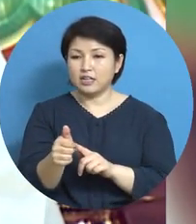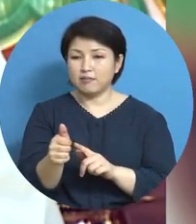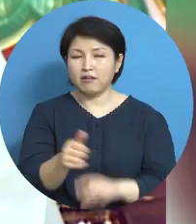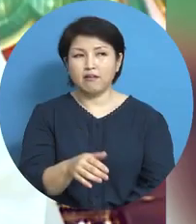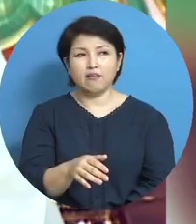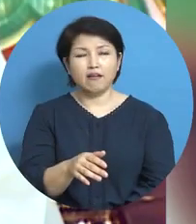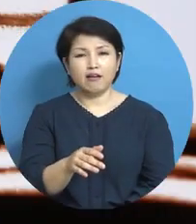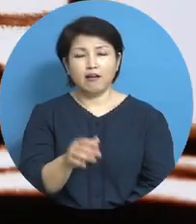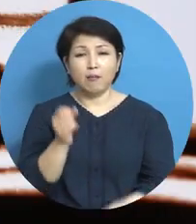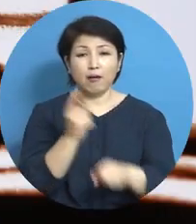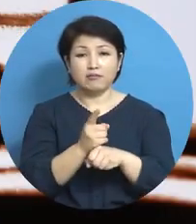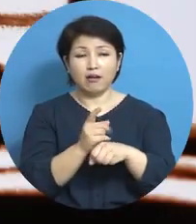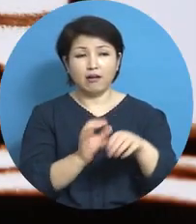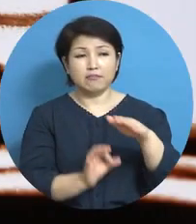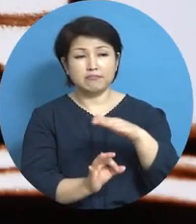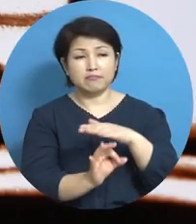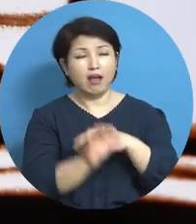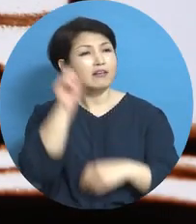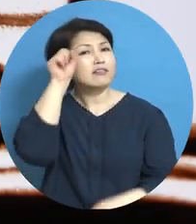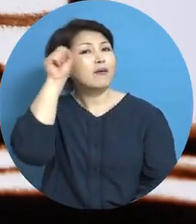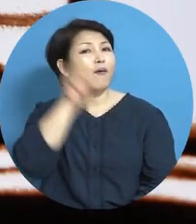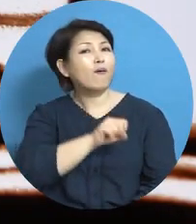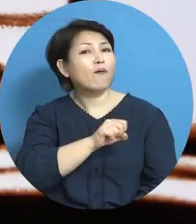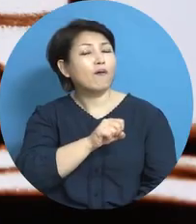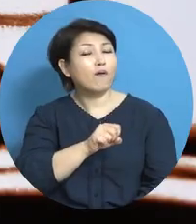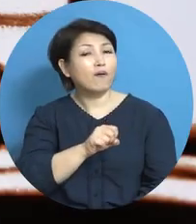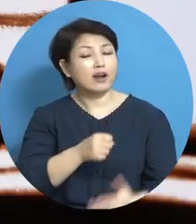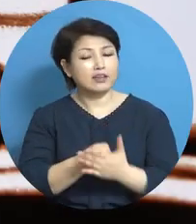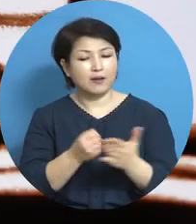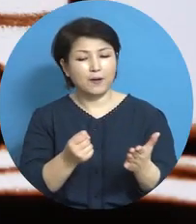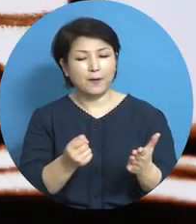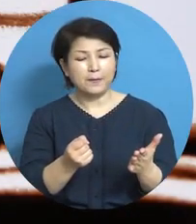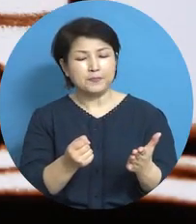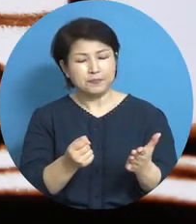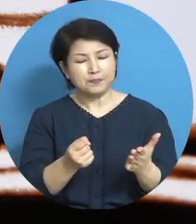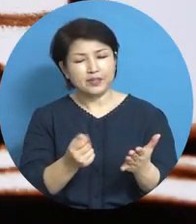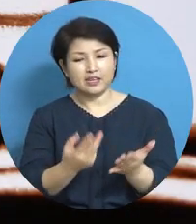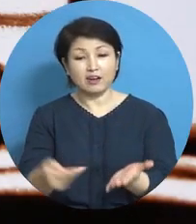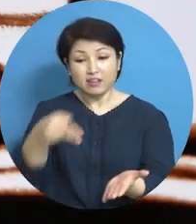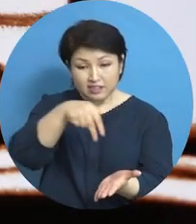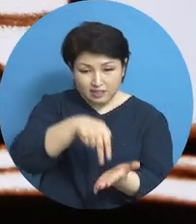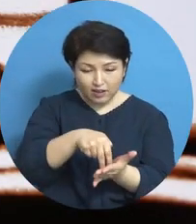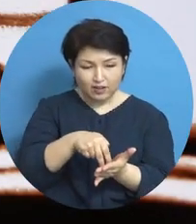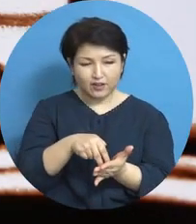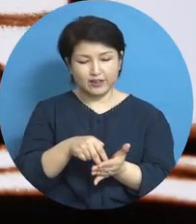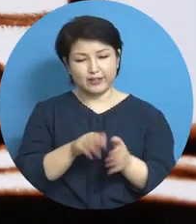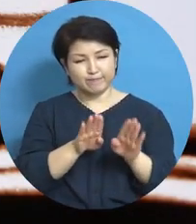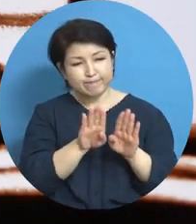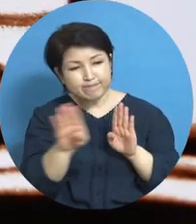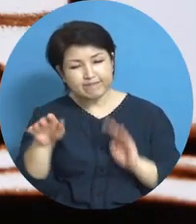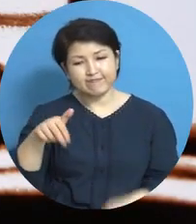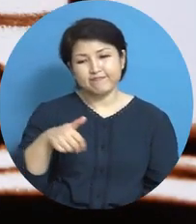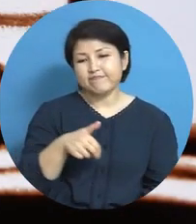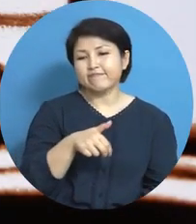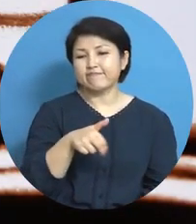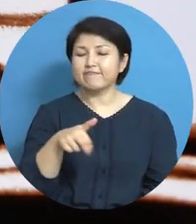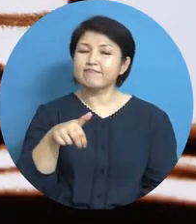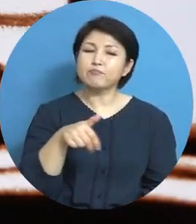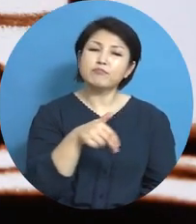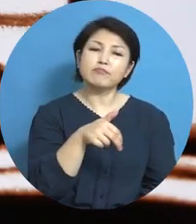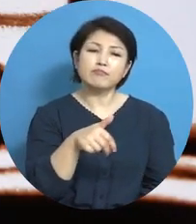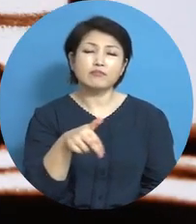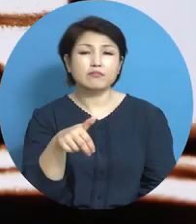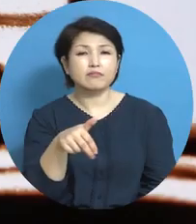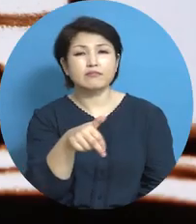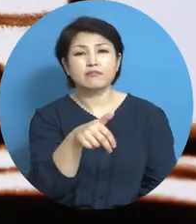새벽녘이 가까이 왔어. 그래서 자리에 일어나서 문을 열고 산책을 나간 거예요. 그래서 산책을